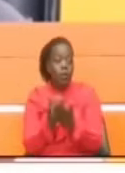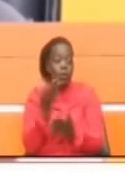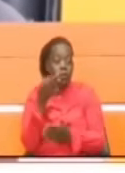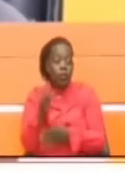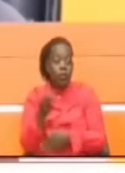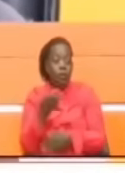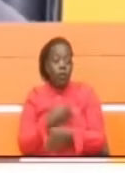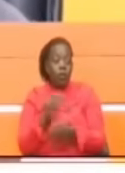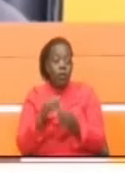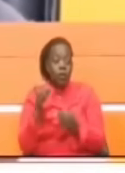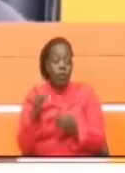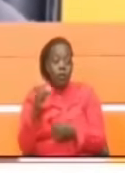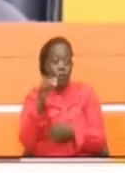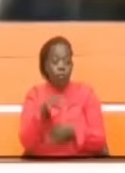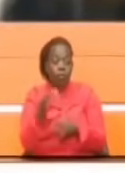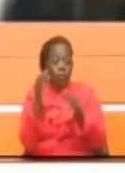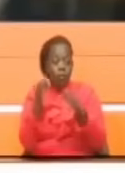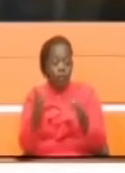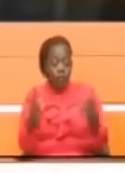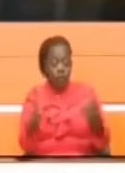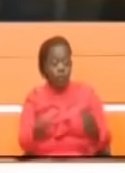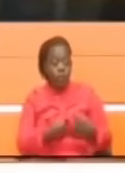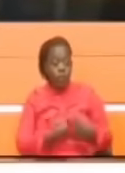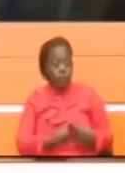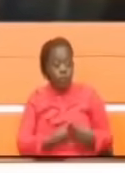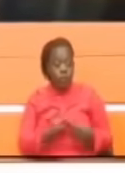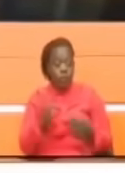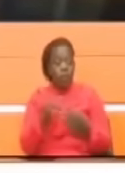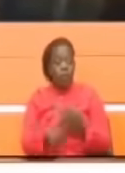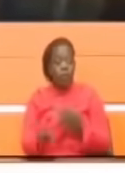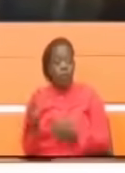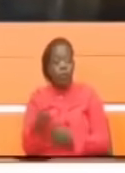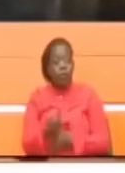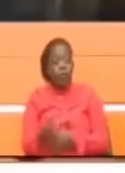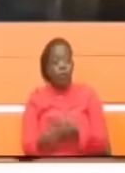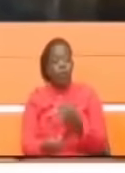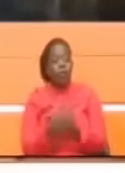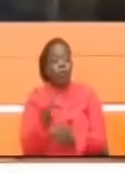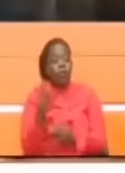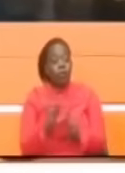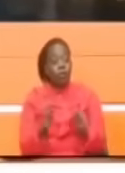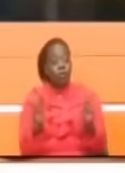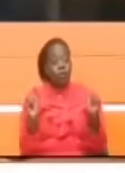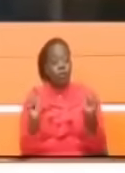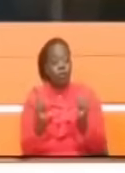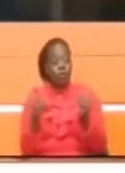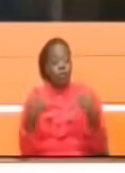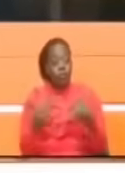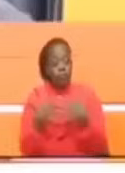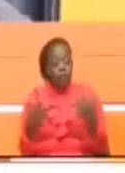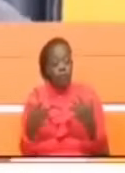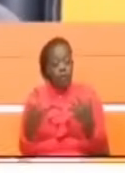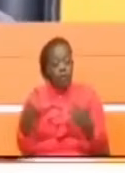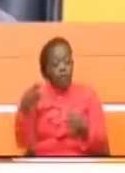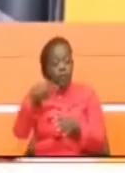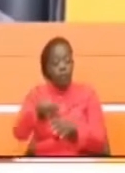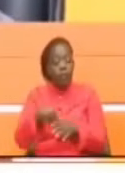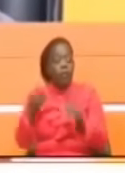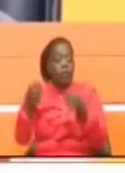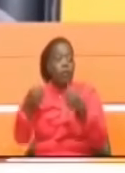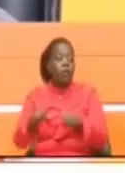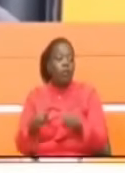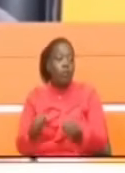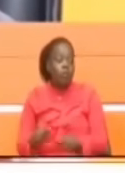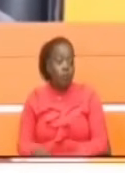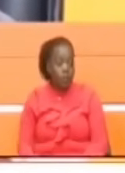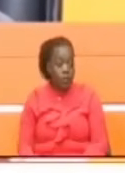alimu ebyo ebintu mugamba alokoke ategeeza nti obunyazi obukika kino buviddeko abantu okutya n'okulinnya bodaboda gwewa